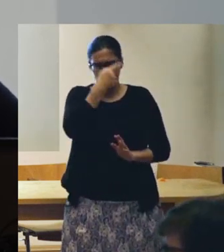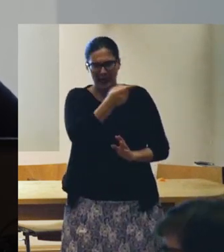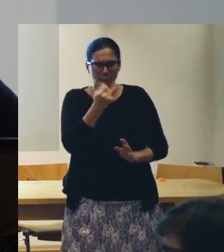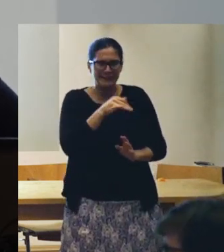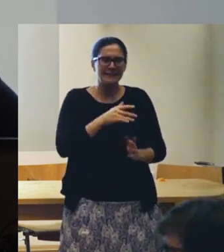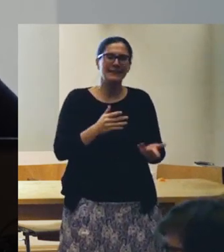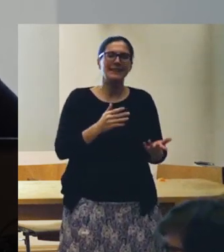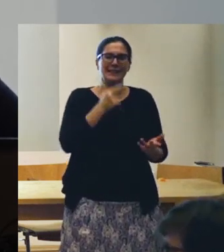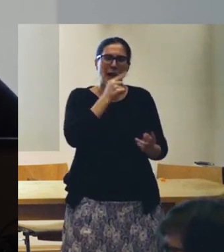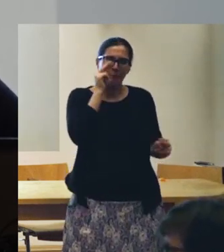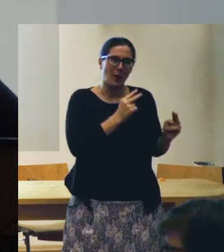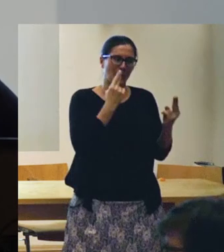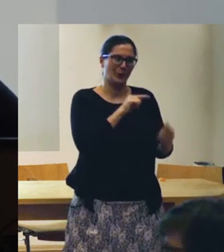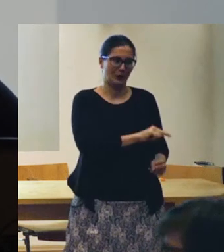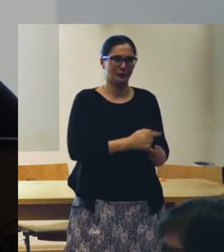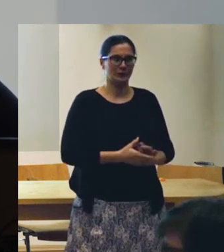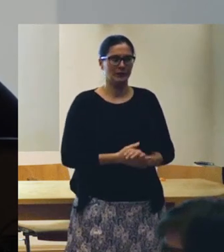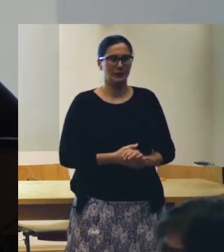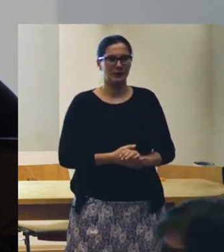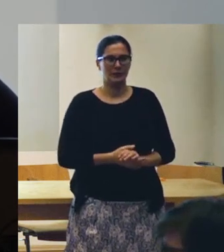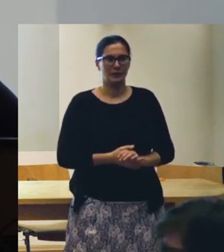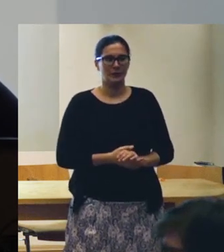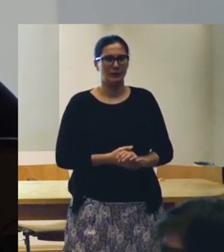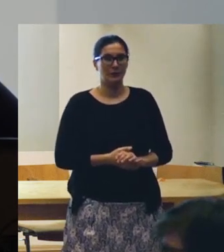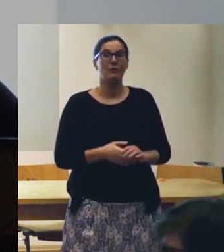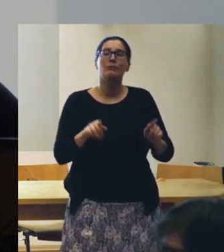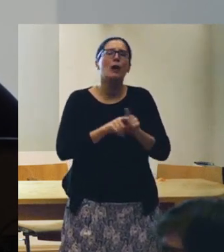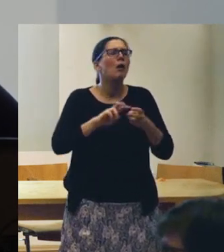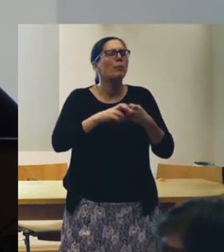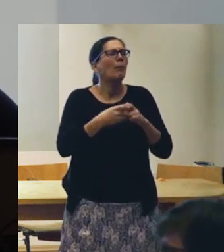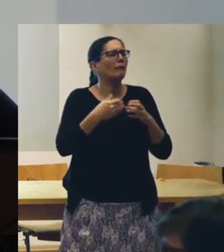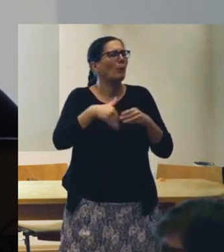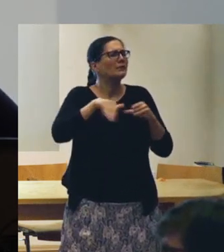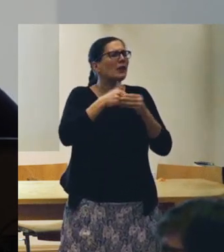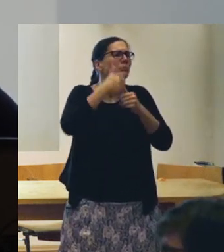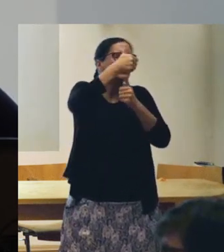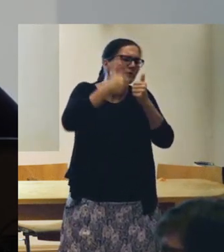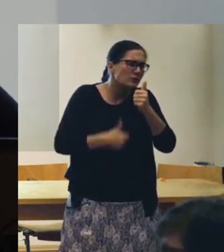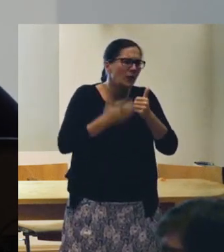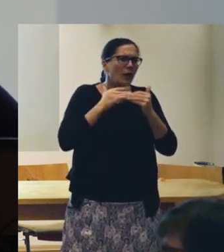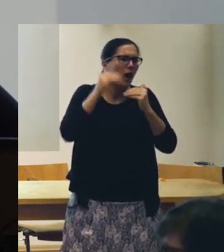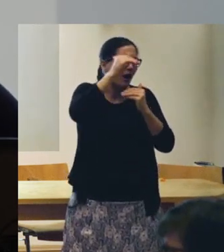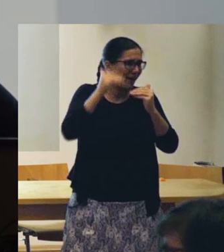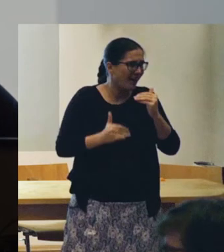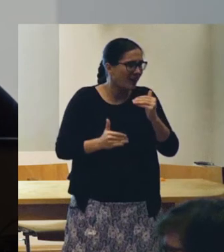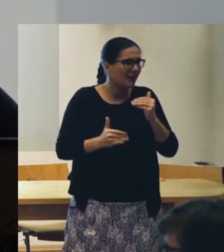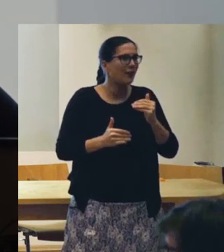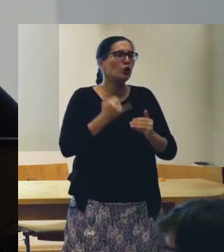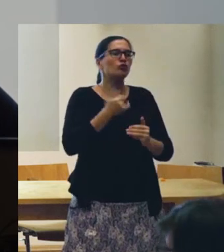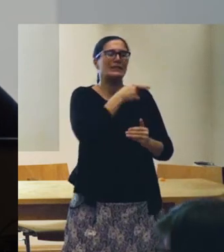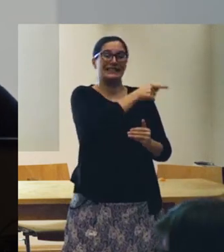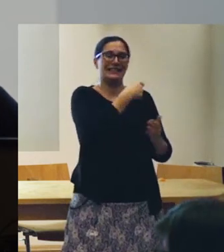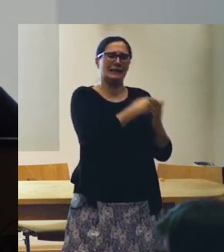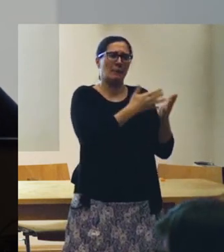A vlastně ten problém těch hierarchií je, že vlastně většina uměleckých institucí těch větších jsou